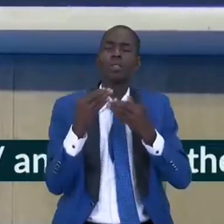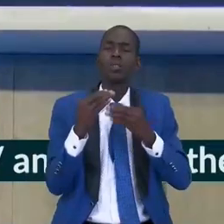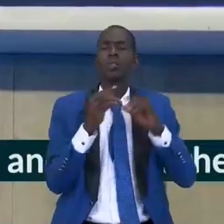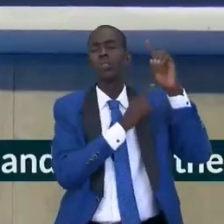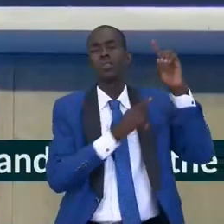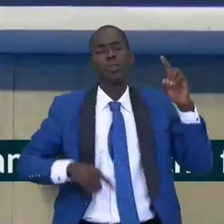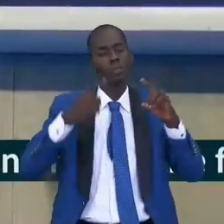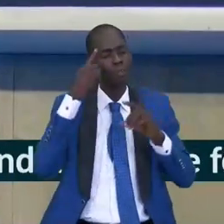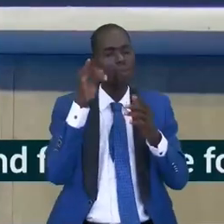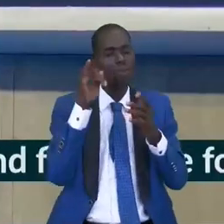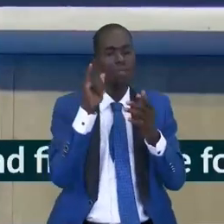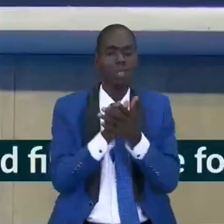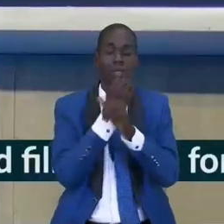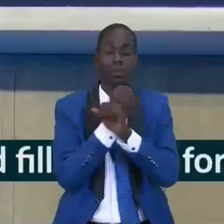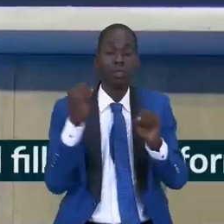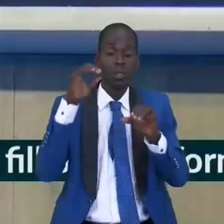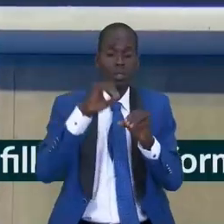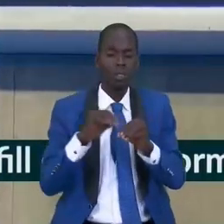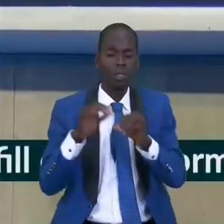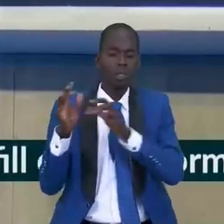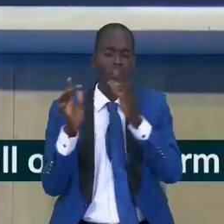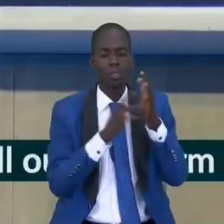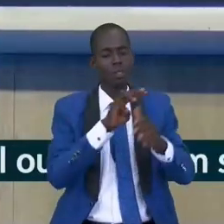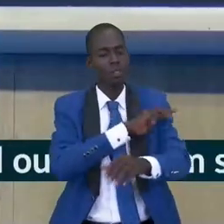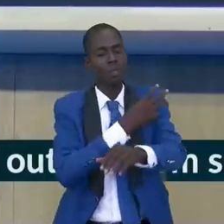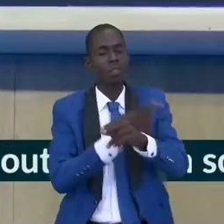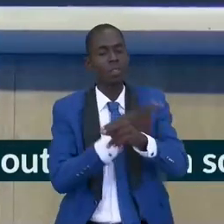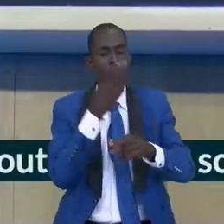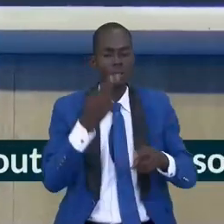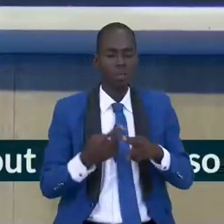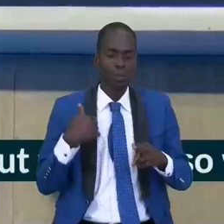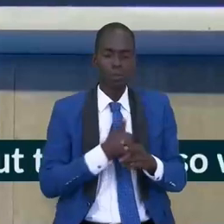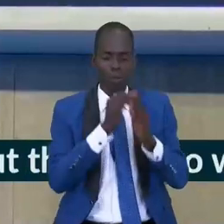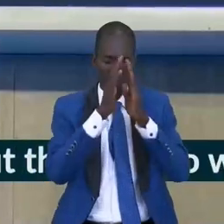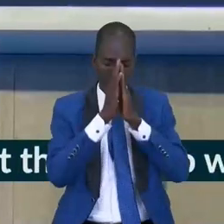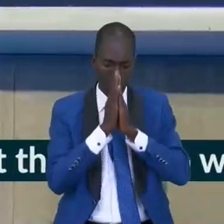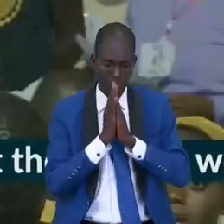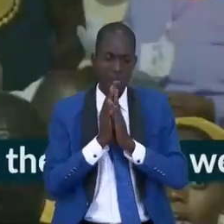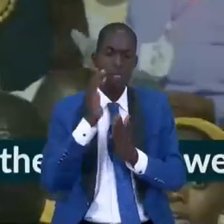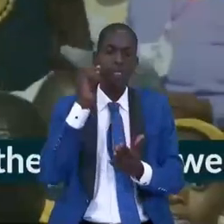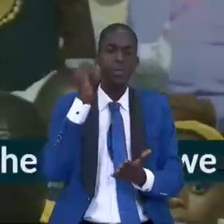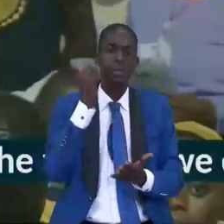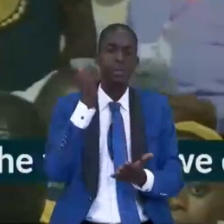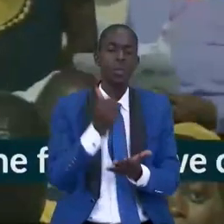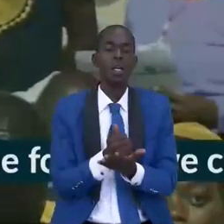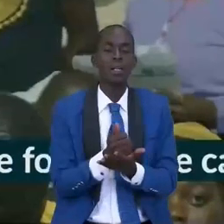cette liberté. Merci pour ce salut. Au nom puissant de Jésus, nous prions.